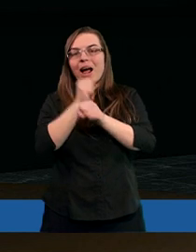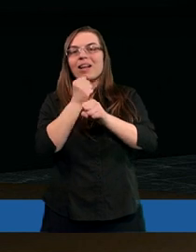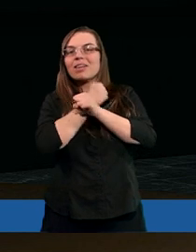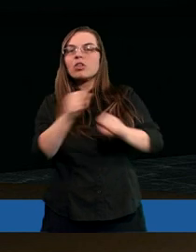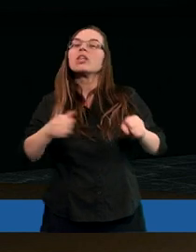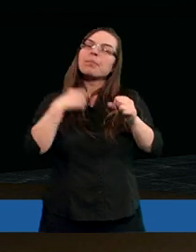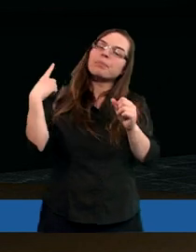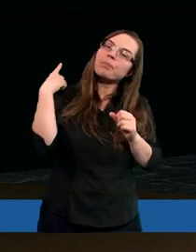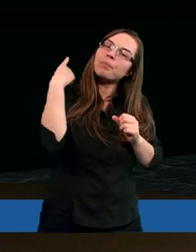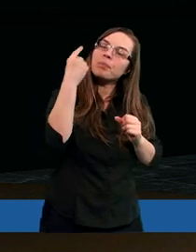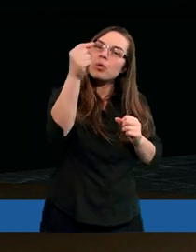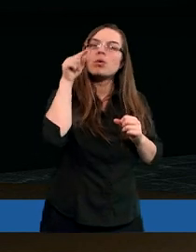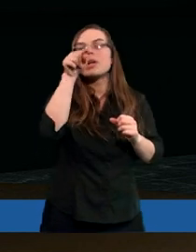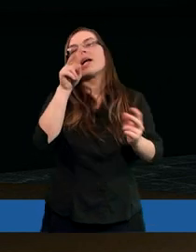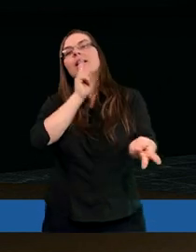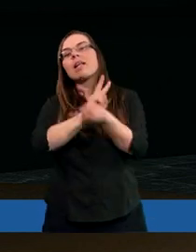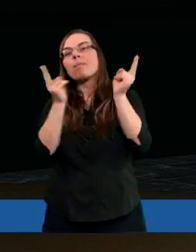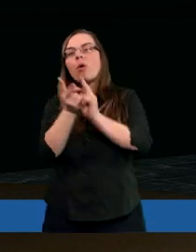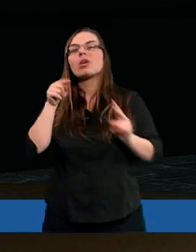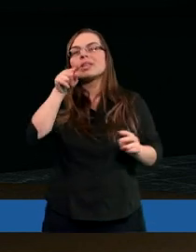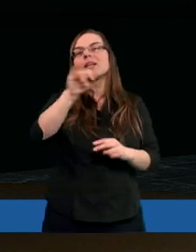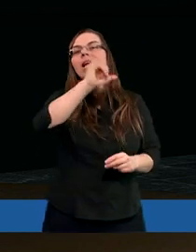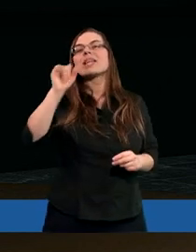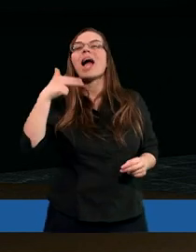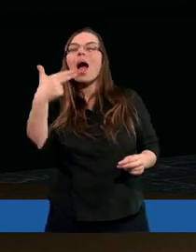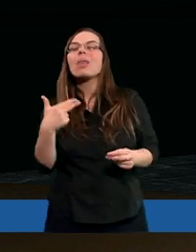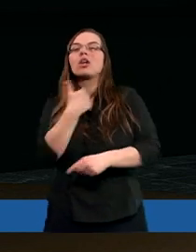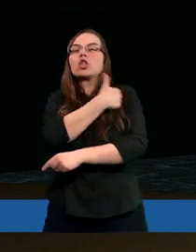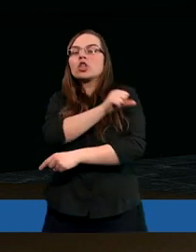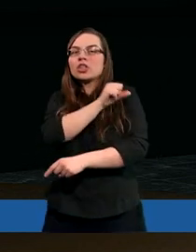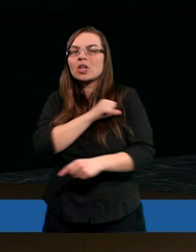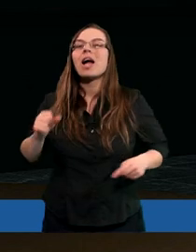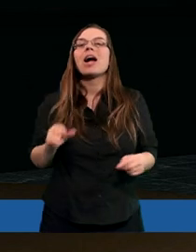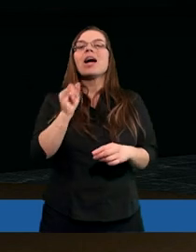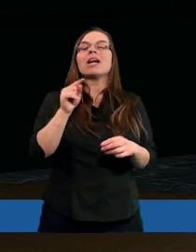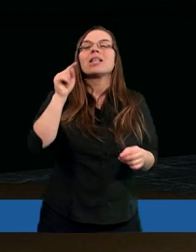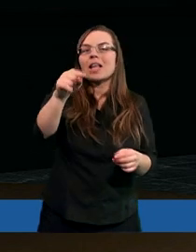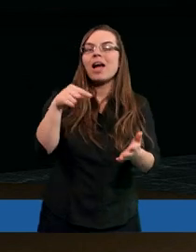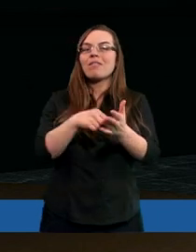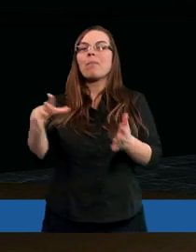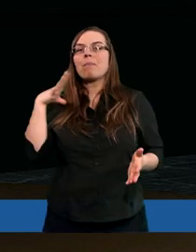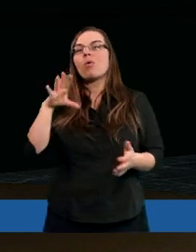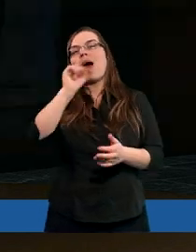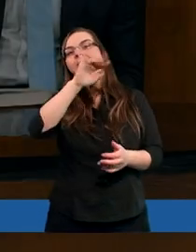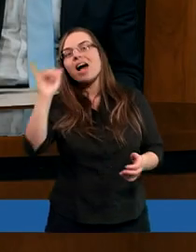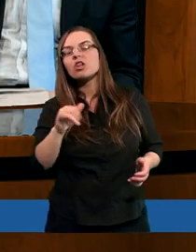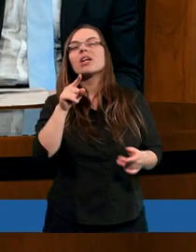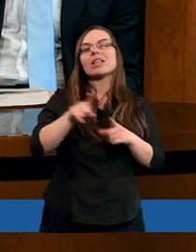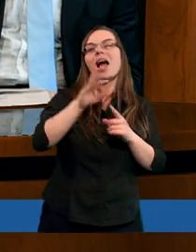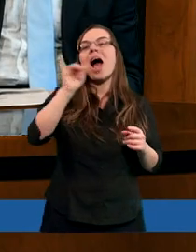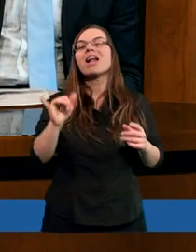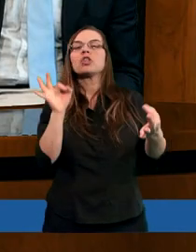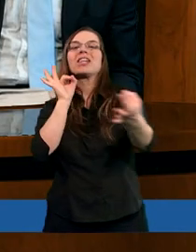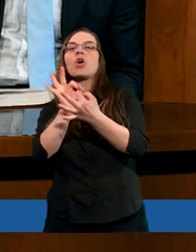żeby pójść spotkać się tam z Janem Chrzcicielem. No i tam był też Andrzej. Andrzej później